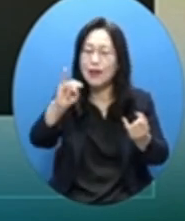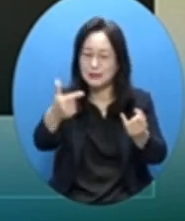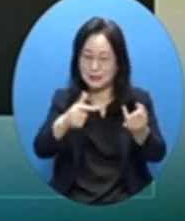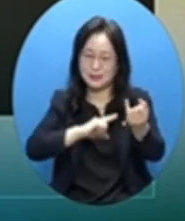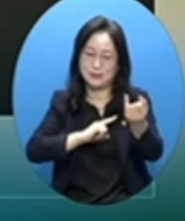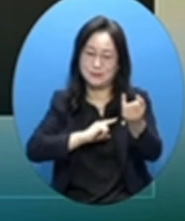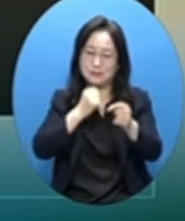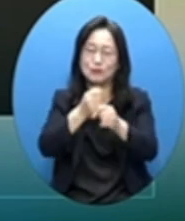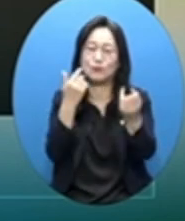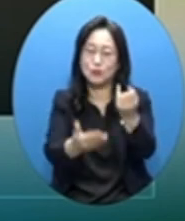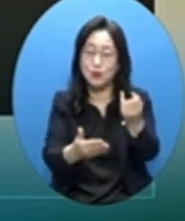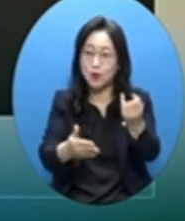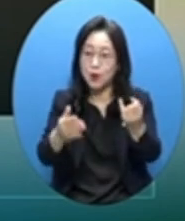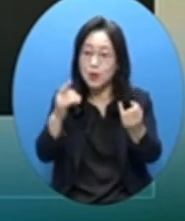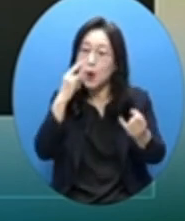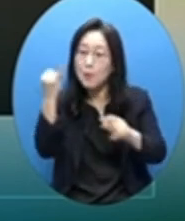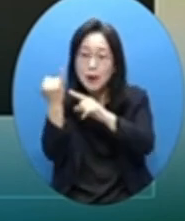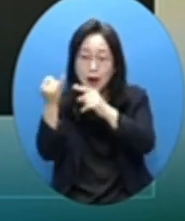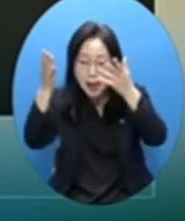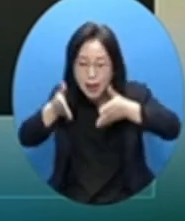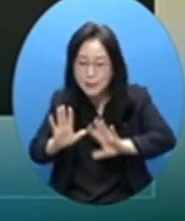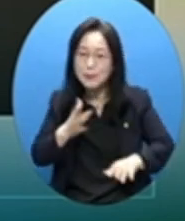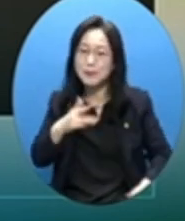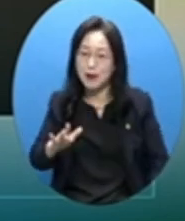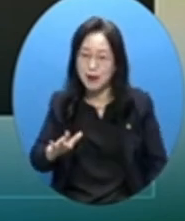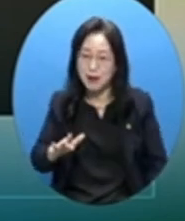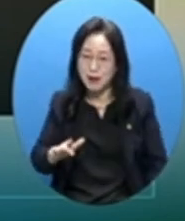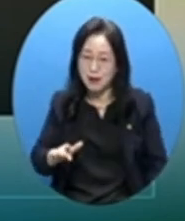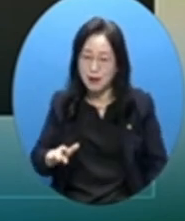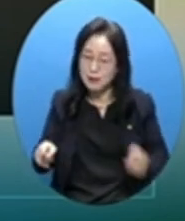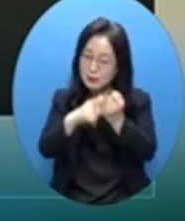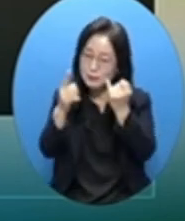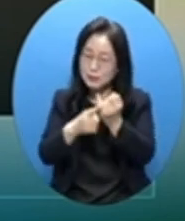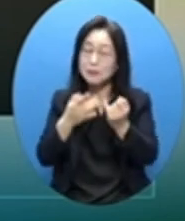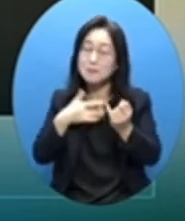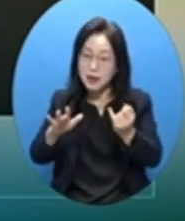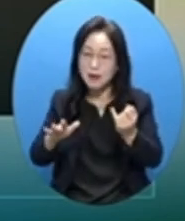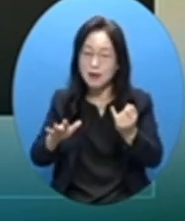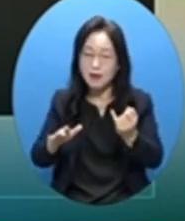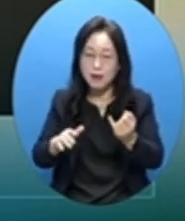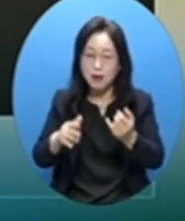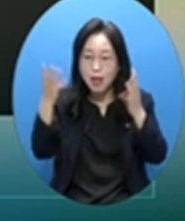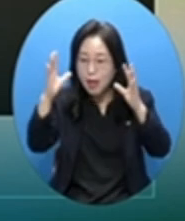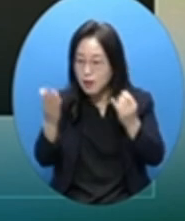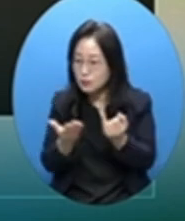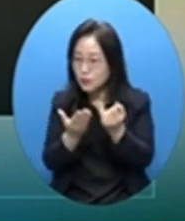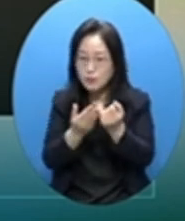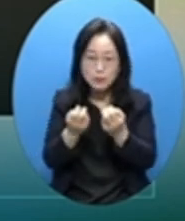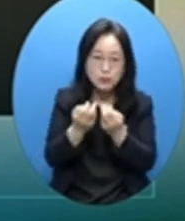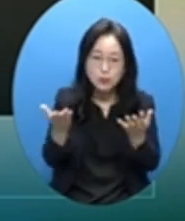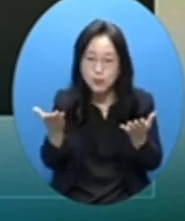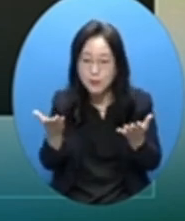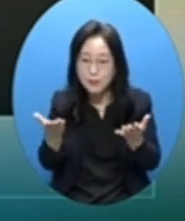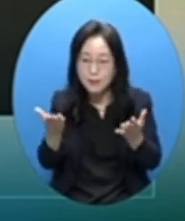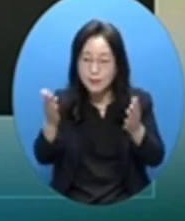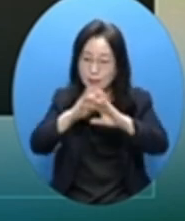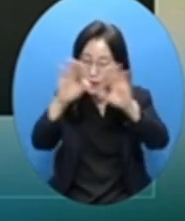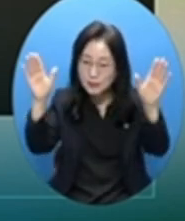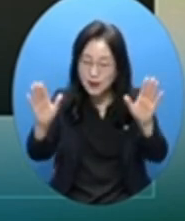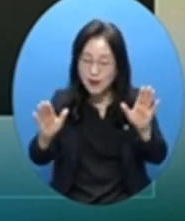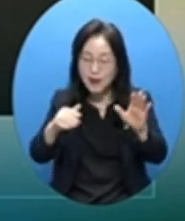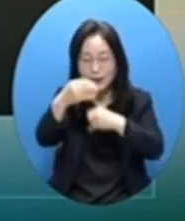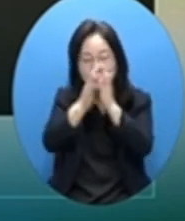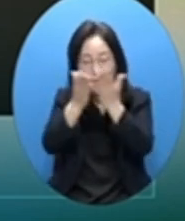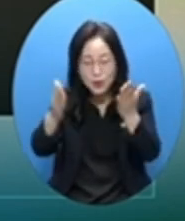박정수 씨는 아이를 낳아본 경험도 없고 태교도 해보지 못해서 아이를 어떻게 키워야 될지 몰랐습니다 낮에는 성경과